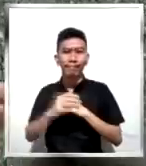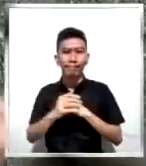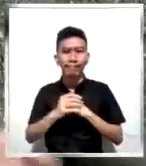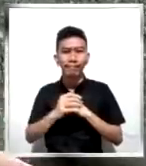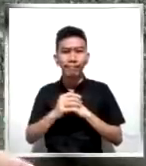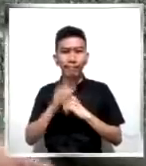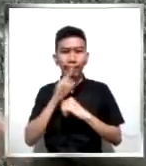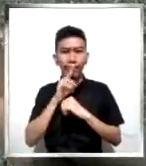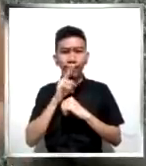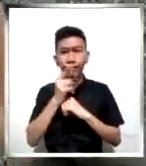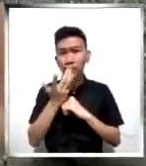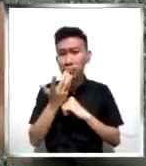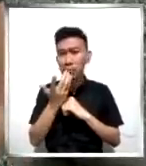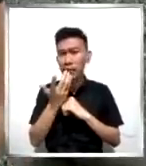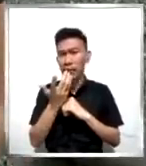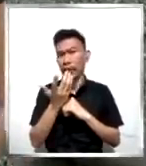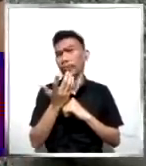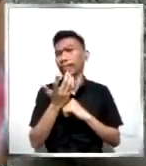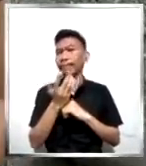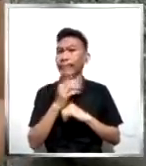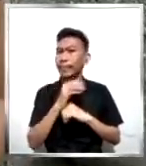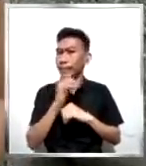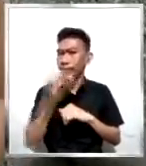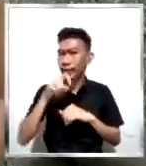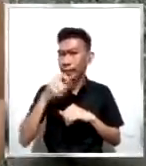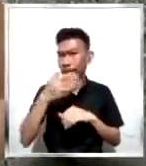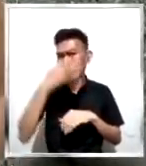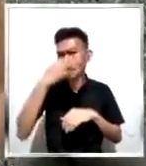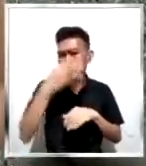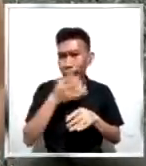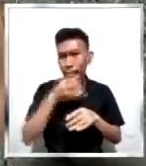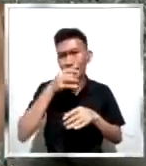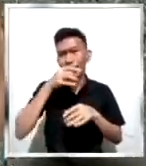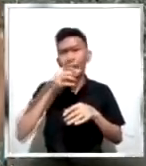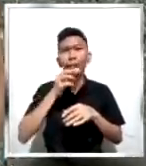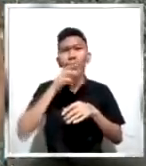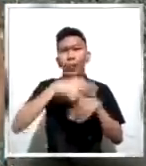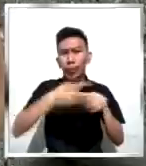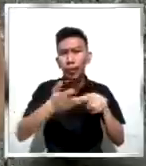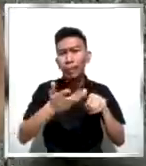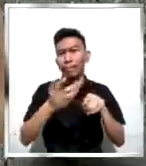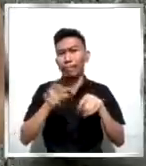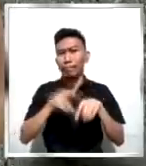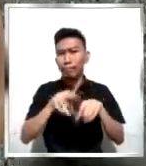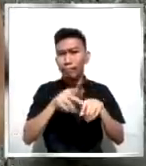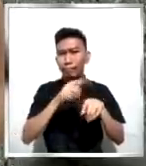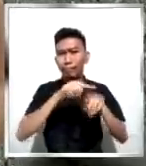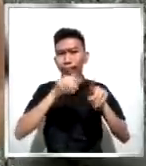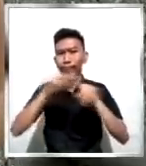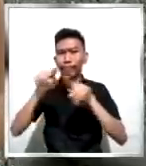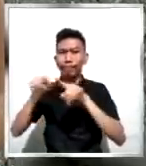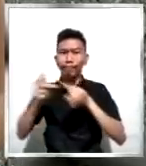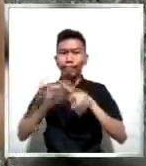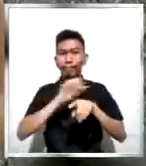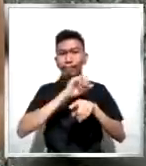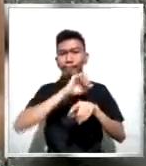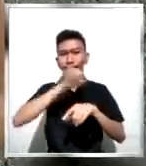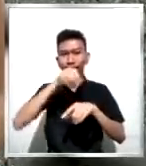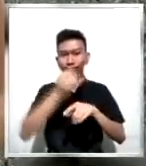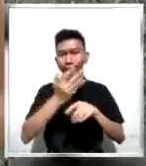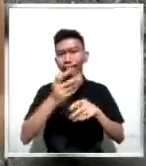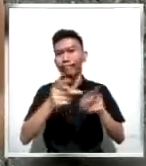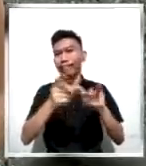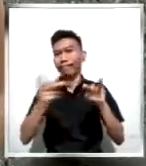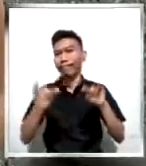dapat dumudura, sumisinga o umiihi sa mga pampublikong lugar. Pero ang lokal na pamahalaan ng San Juan, minabuti nang magkaroon